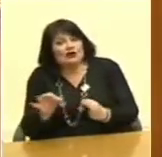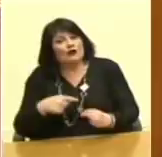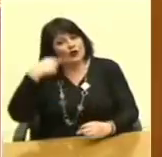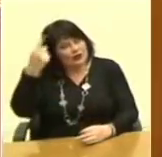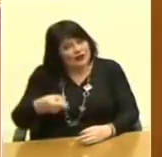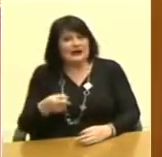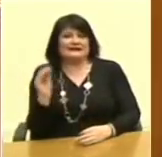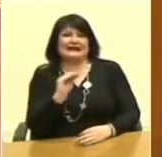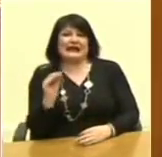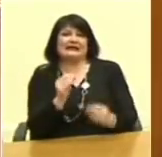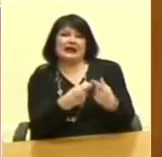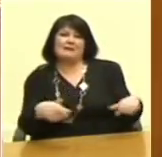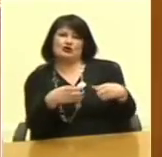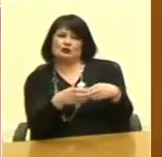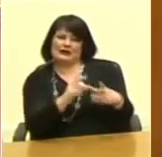από την Τετάρτη στην